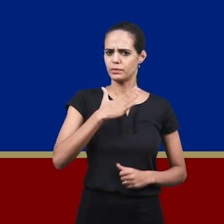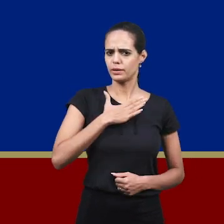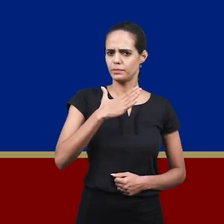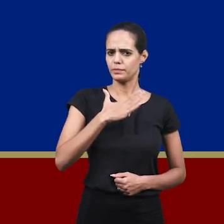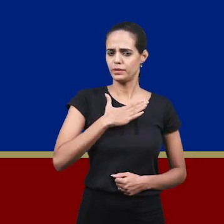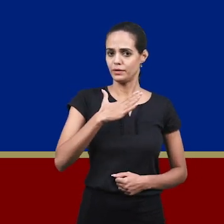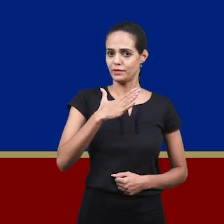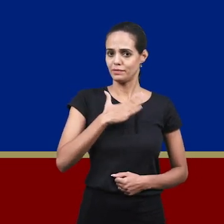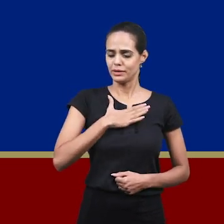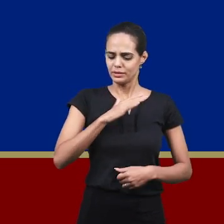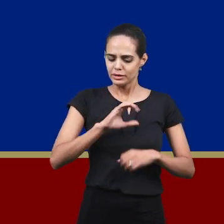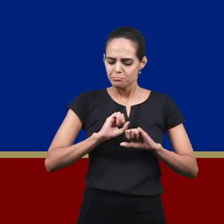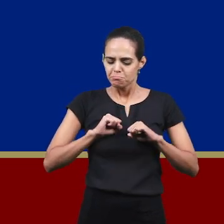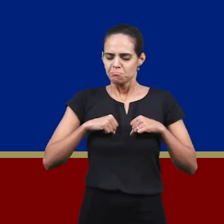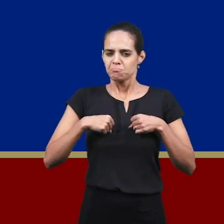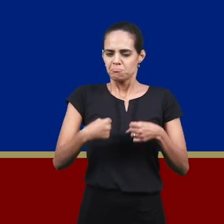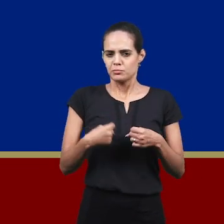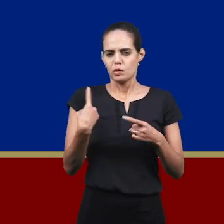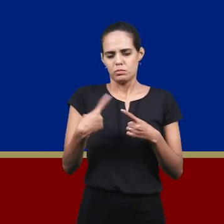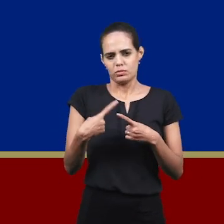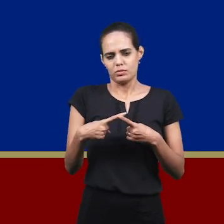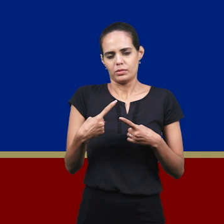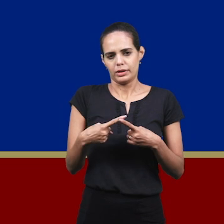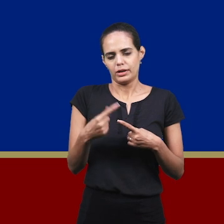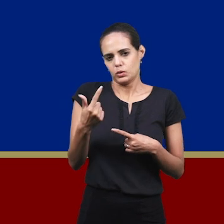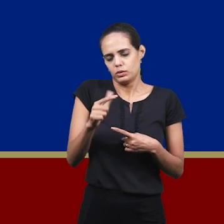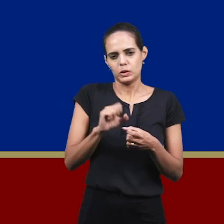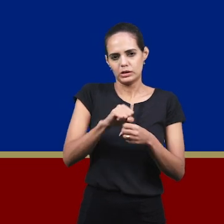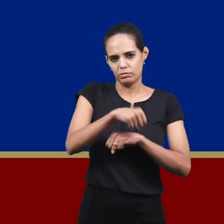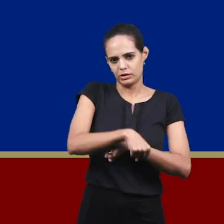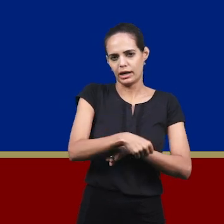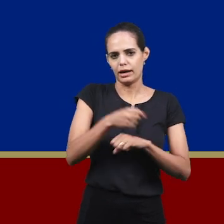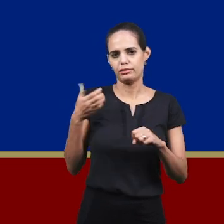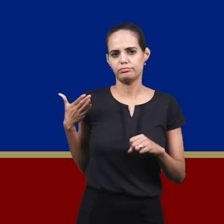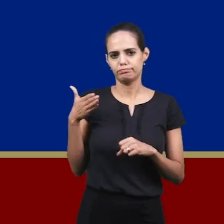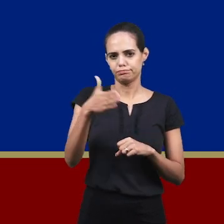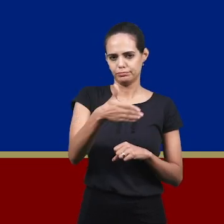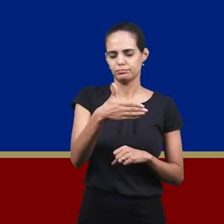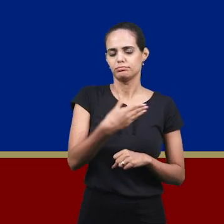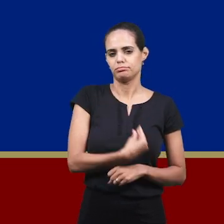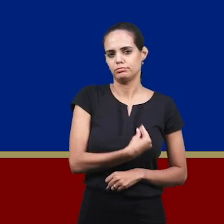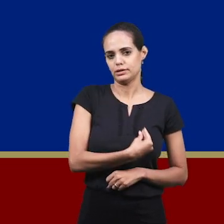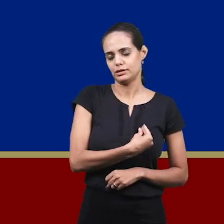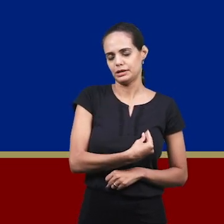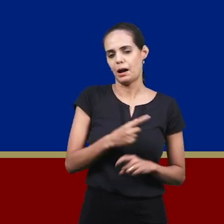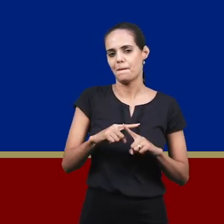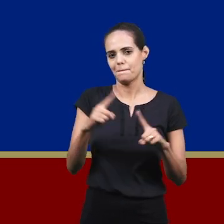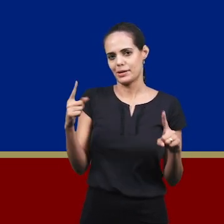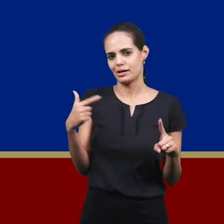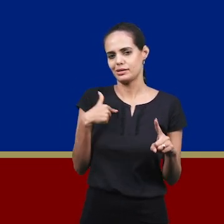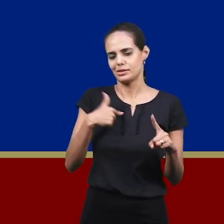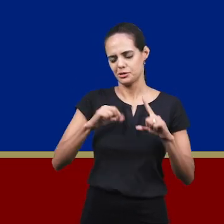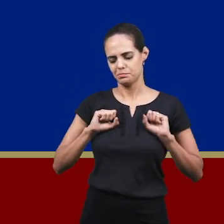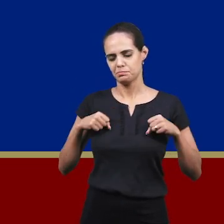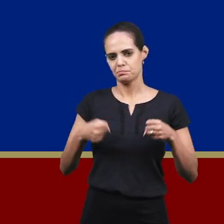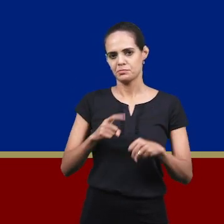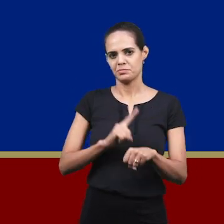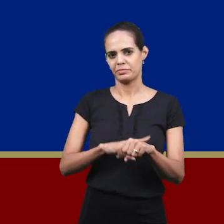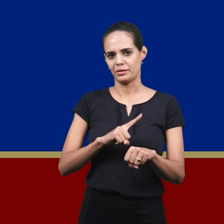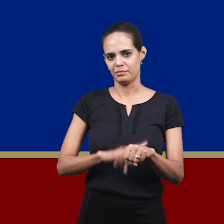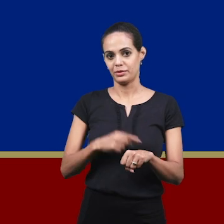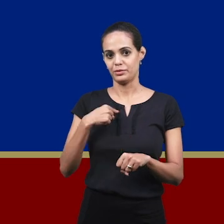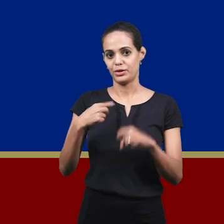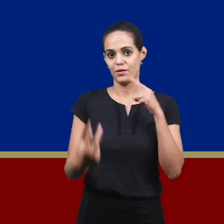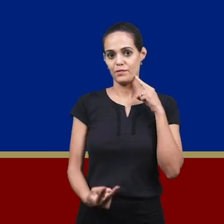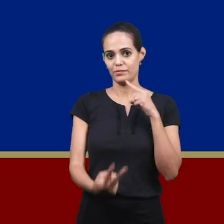m'a répondu l'absence de séminaire présentiel. Le Seigneur me visite toutes les fois que je regarde. »